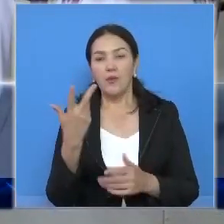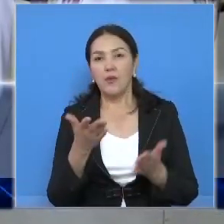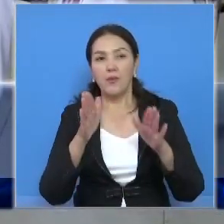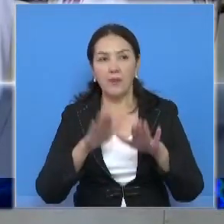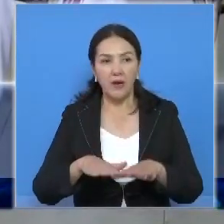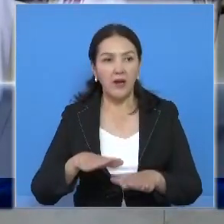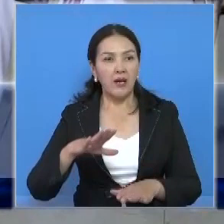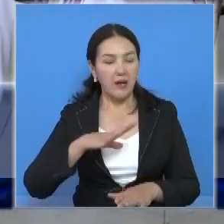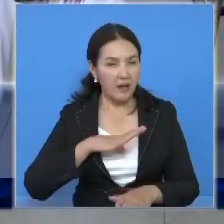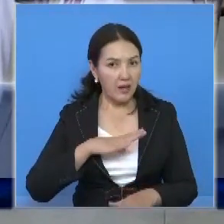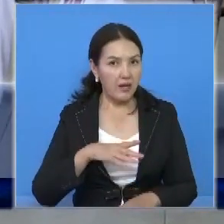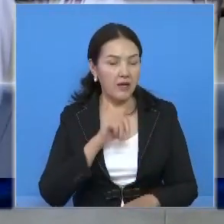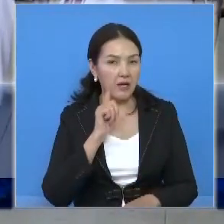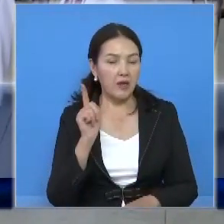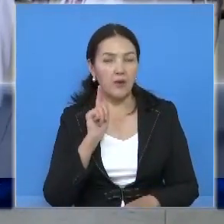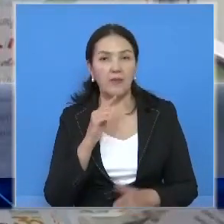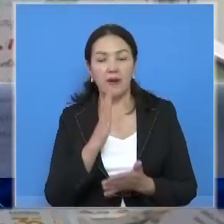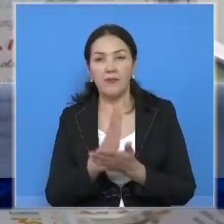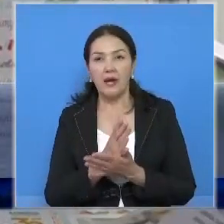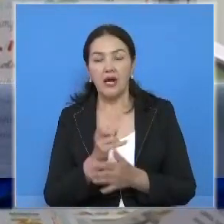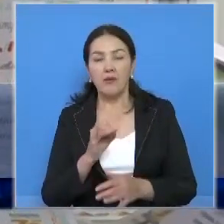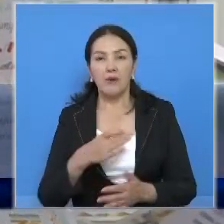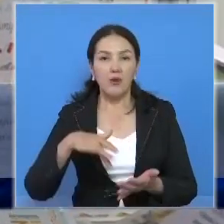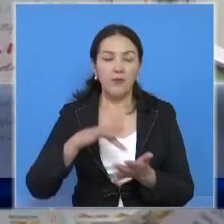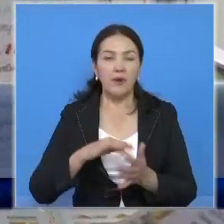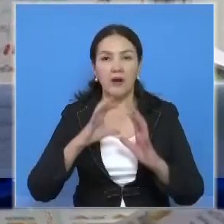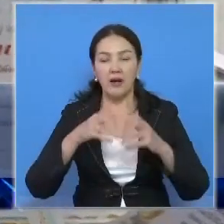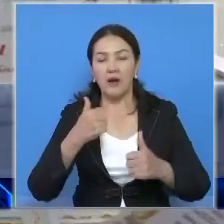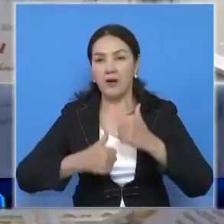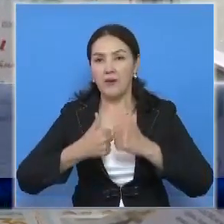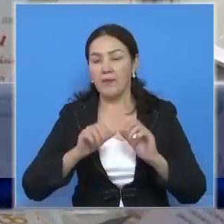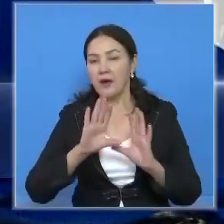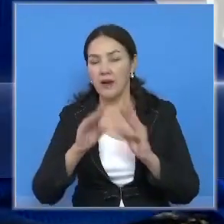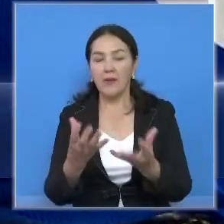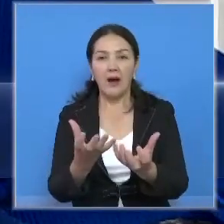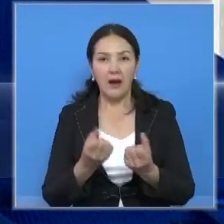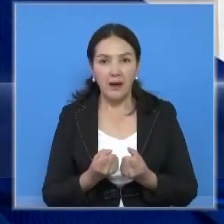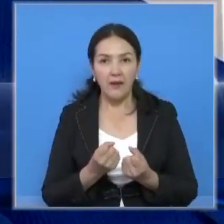орынды қанжығалады. Жас дарындар шілде айында Баку қаласында өтетін халықаралық байқауға жолдама алды.